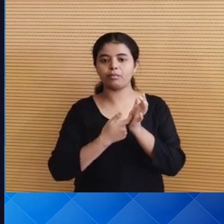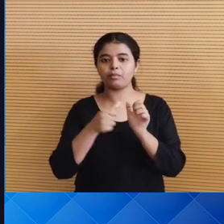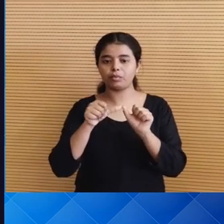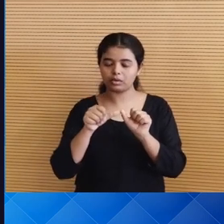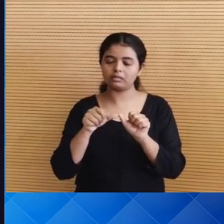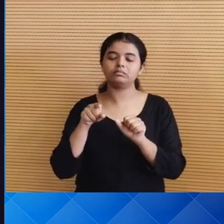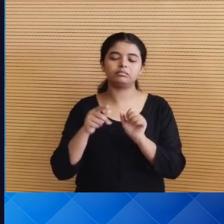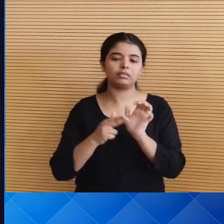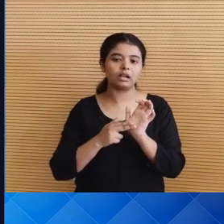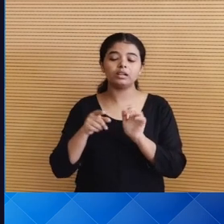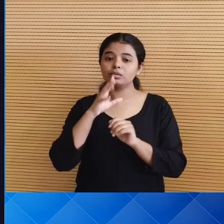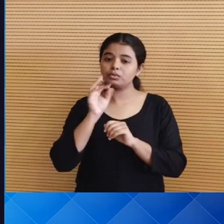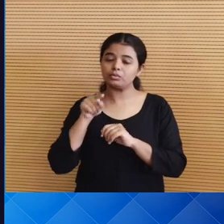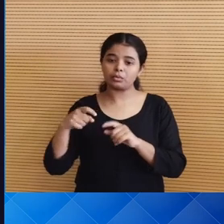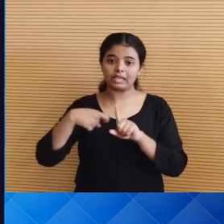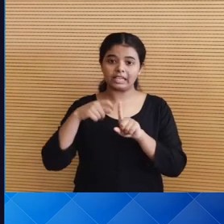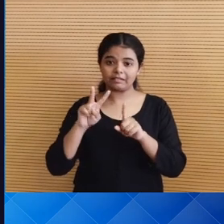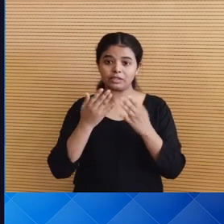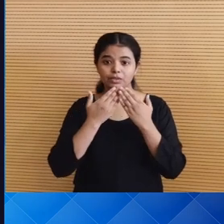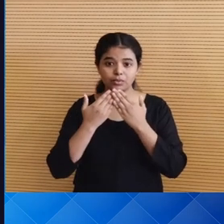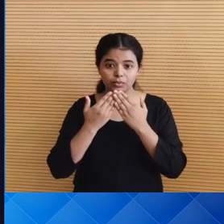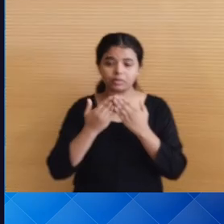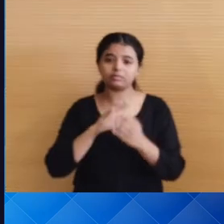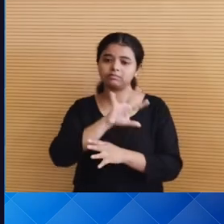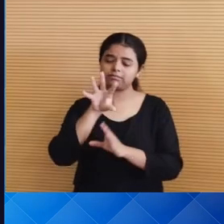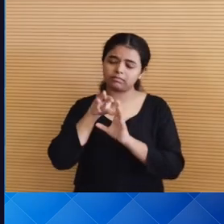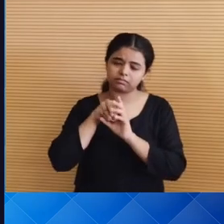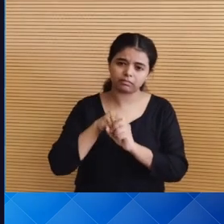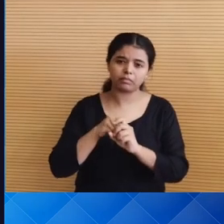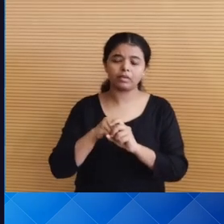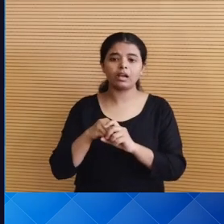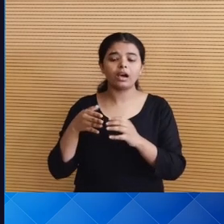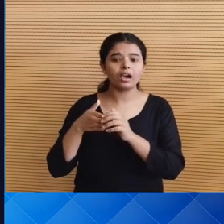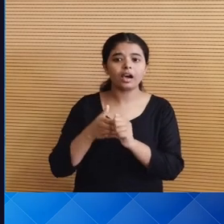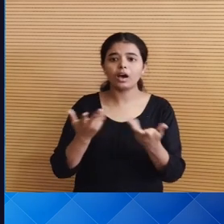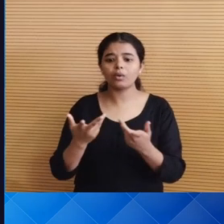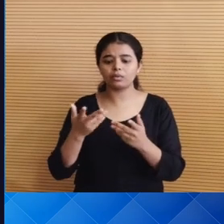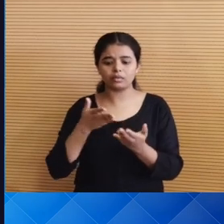हैं, रिपीटेडली हमको गाइडेंस देती हैं, हमारी खूब